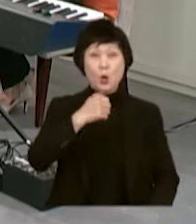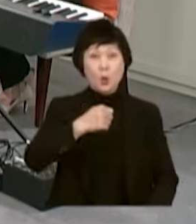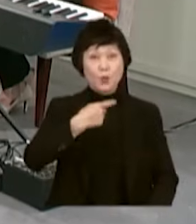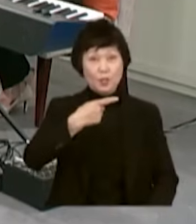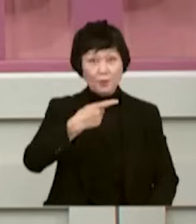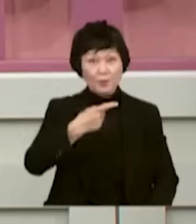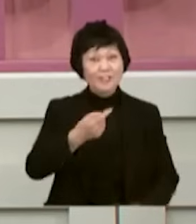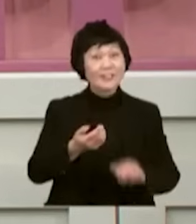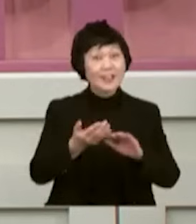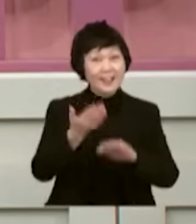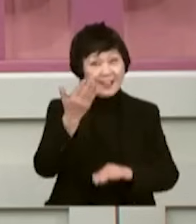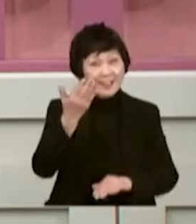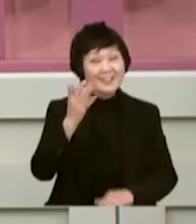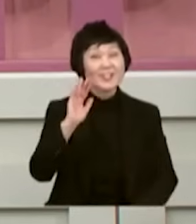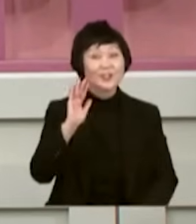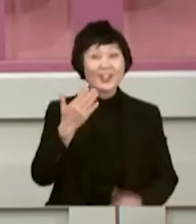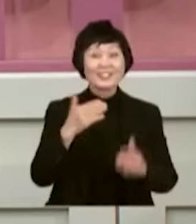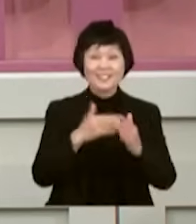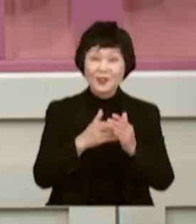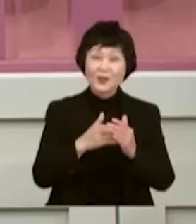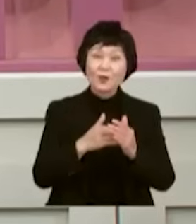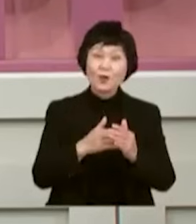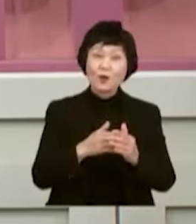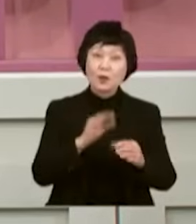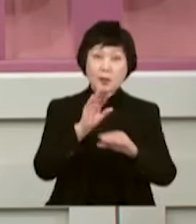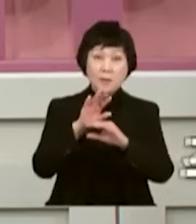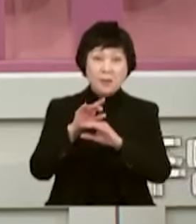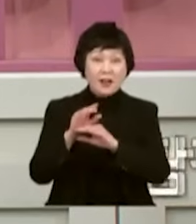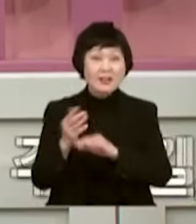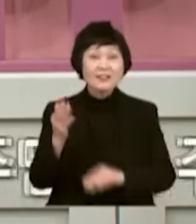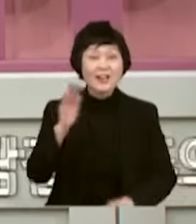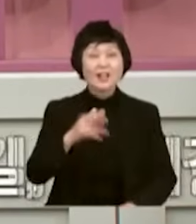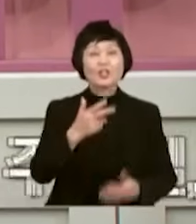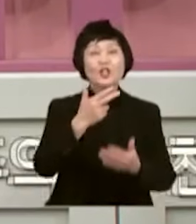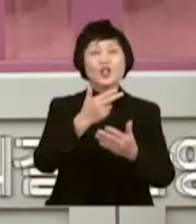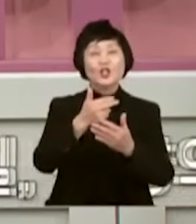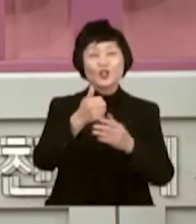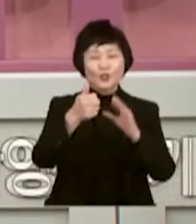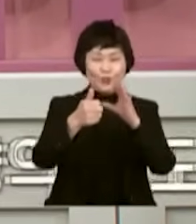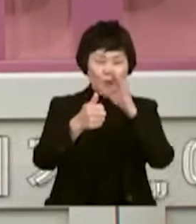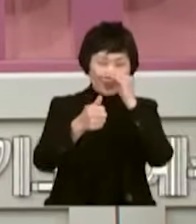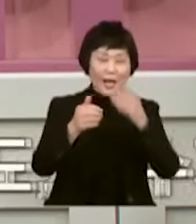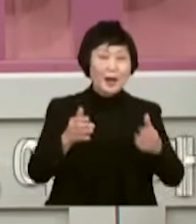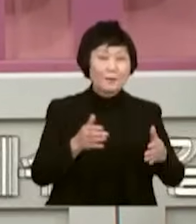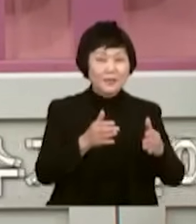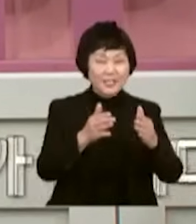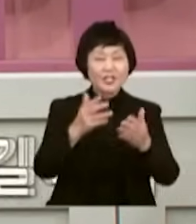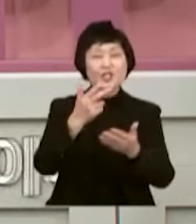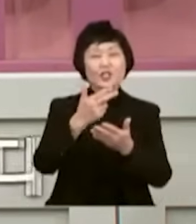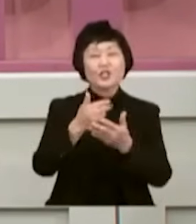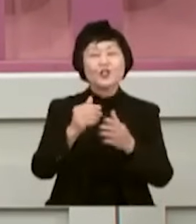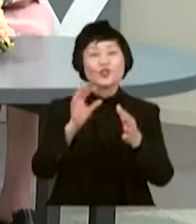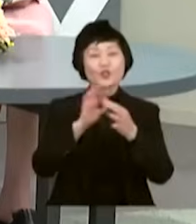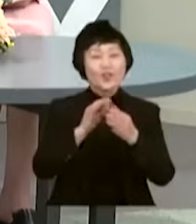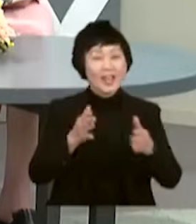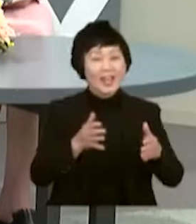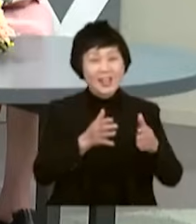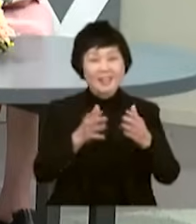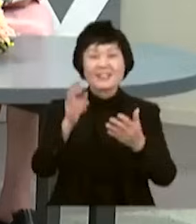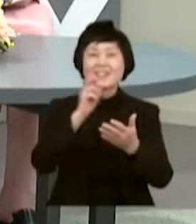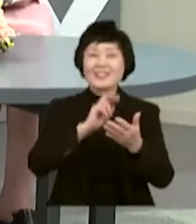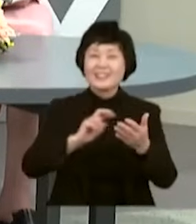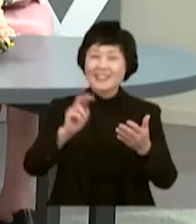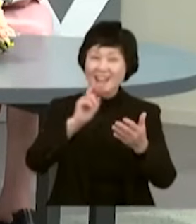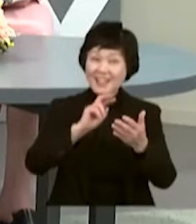방송하면서 CTS의 주성민 목사의 주담길, 네. 주성민 목사의 주의길, 주의길. 네. 그리고 찬양의